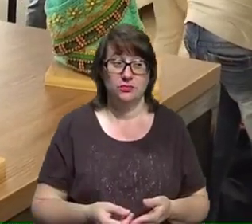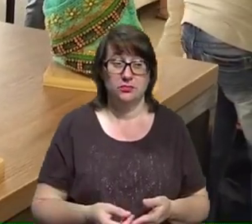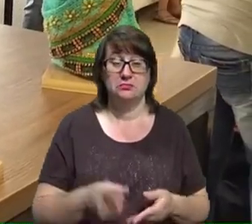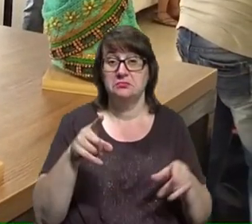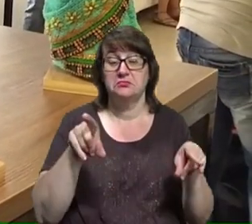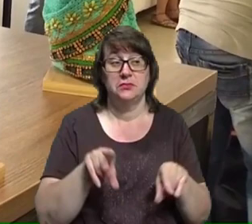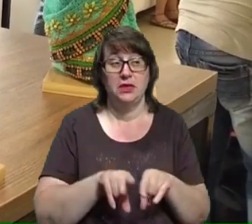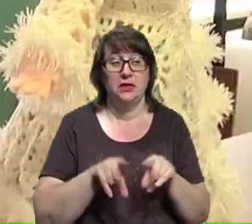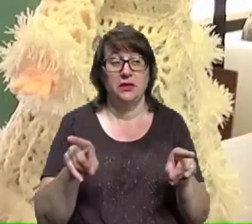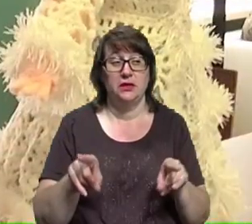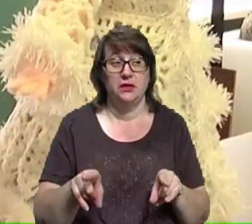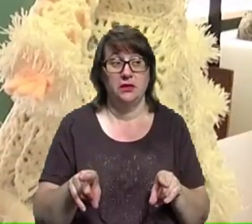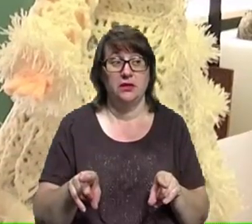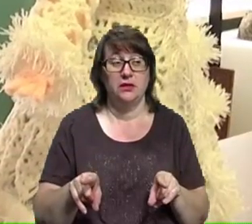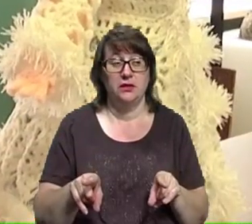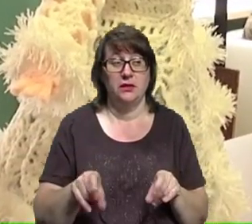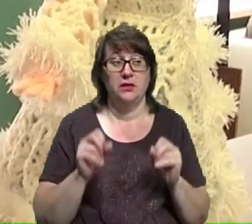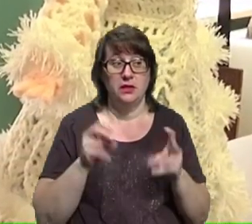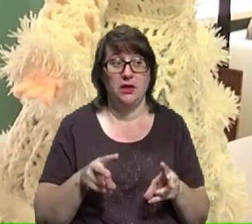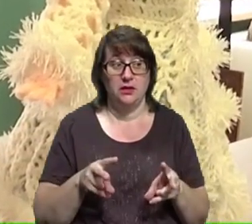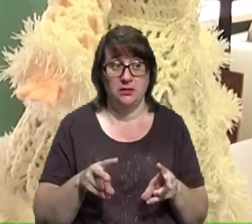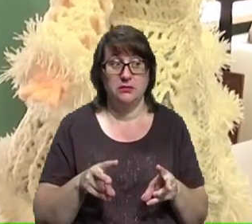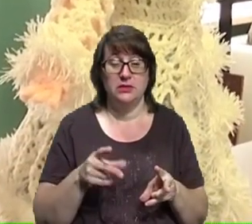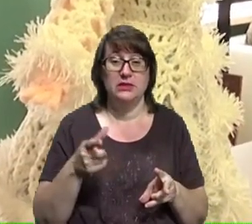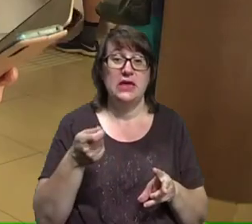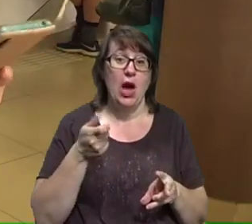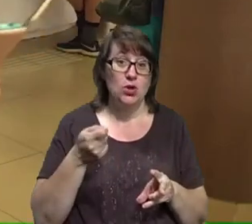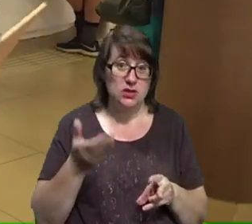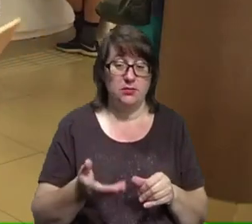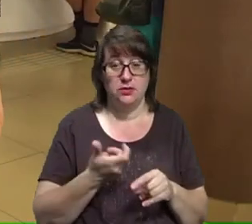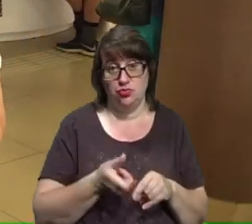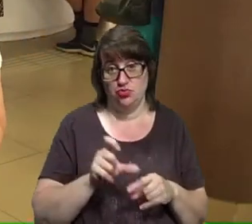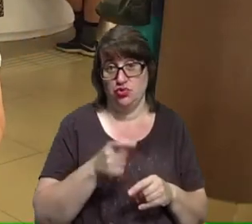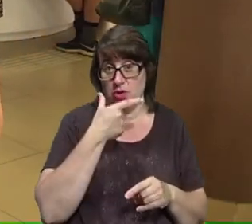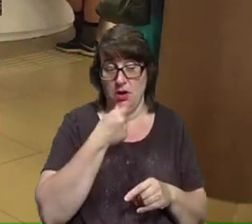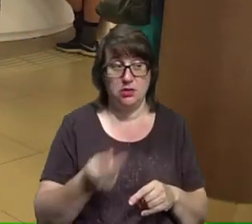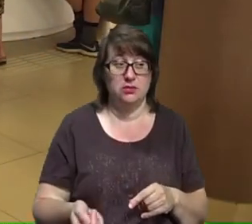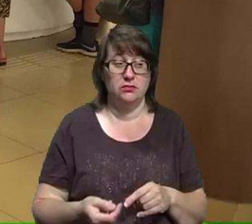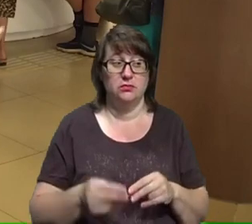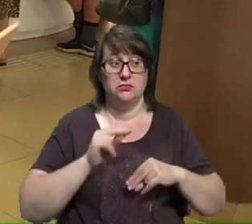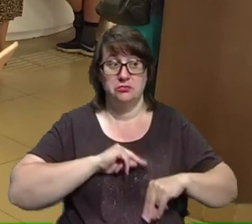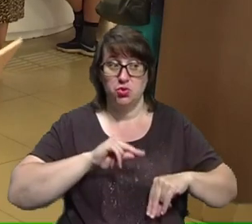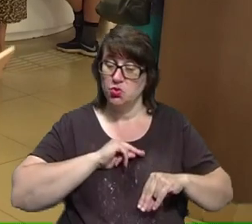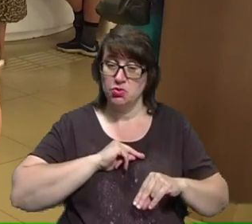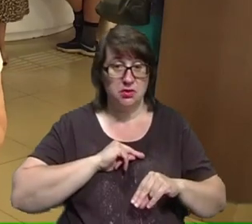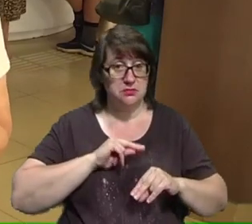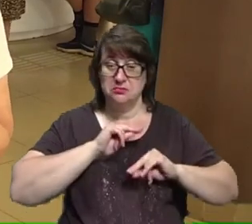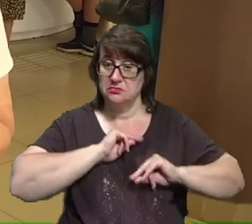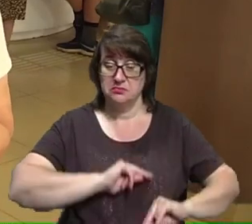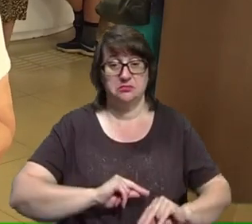Такими ягодами. Дрібничками? Да. Дуже красиві. Трудоємка робота. Дуже це треба